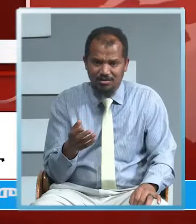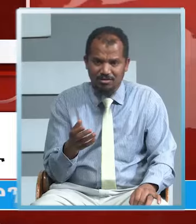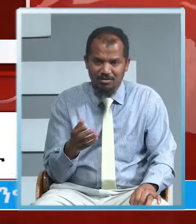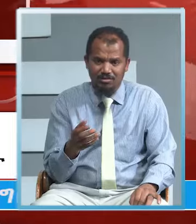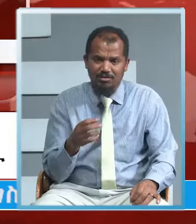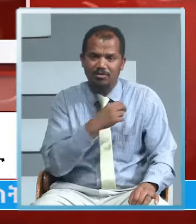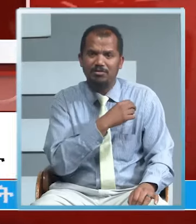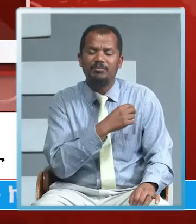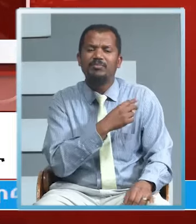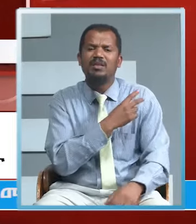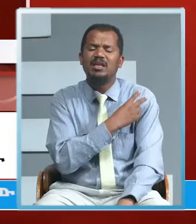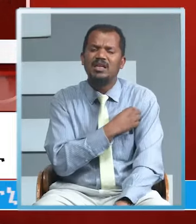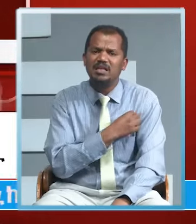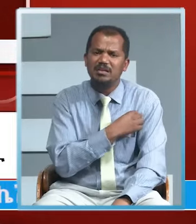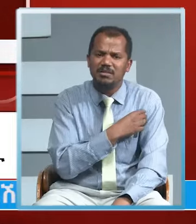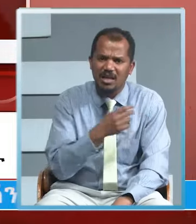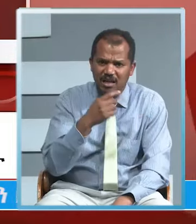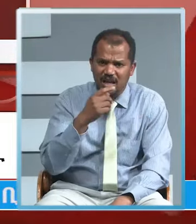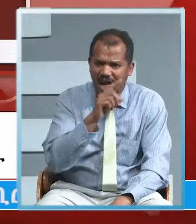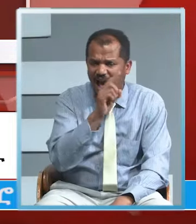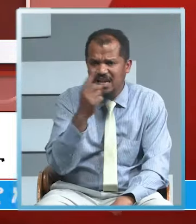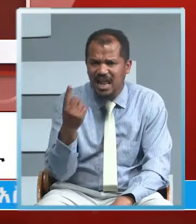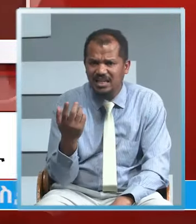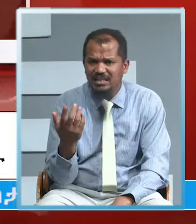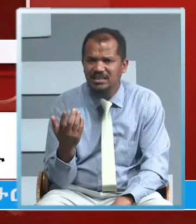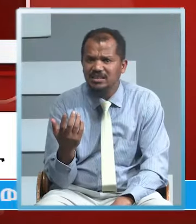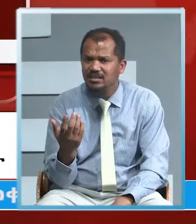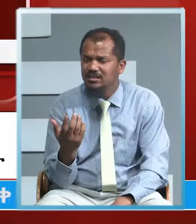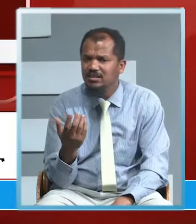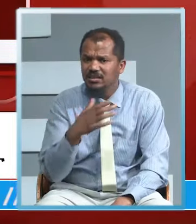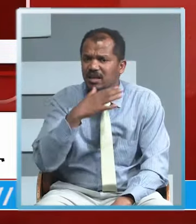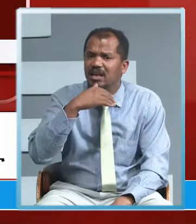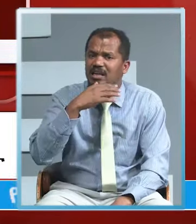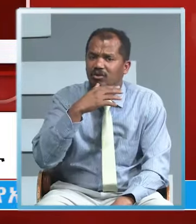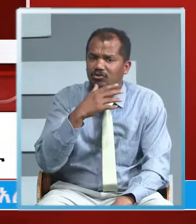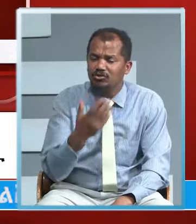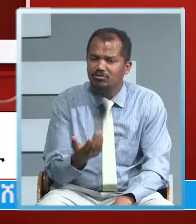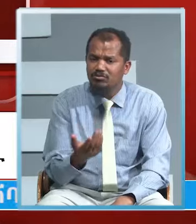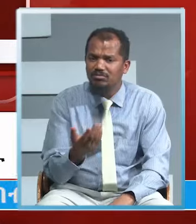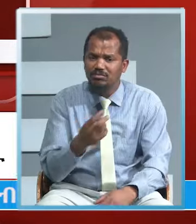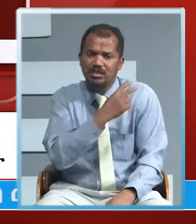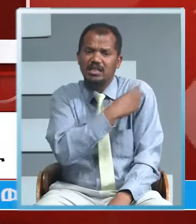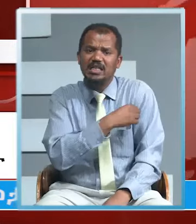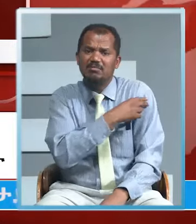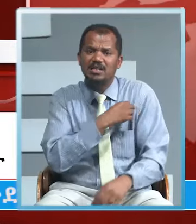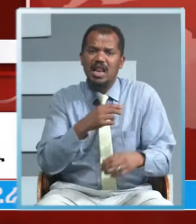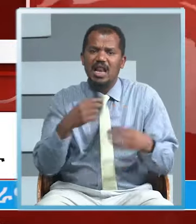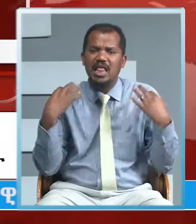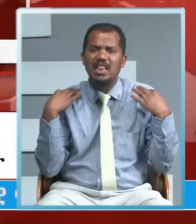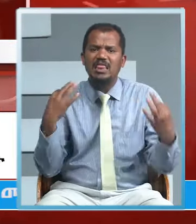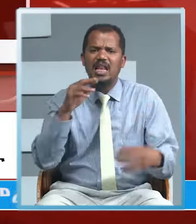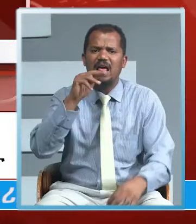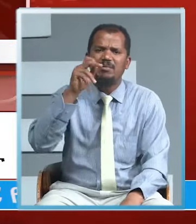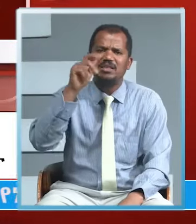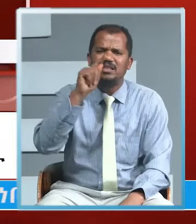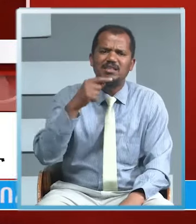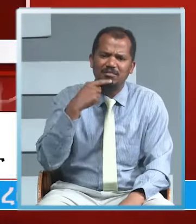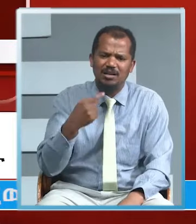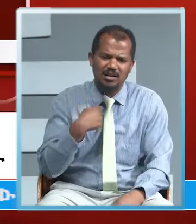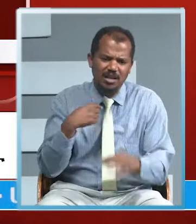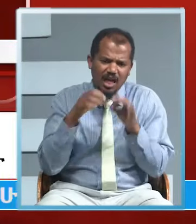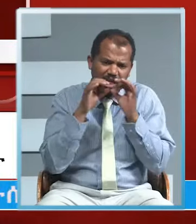ወደ ሕክምና ሕፃኖችም አንዳንድ ደግሞ እናቶችም እንደዚህ ሕክምና ላይ ደግሞ የጤና መድን ይባላል። የጤና መድን ደግሞ እኛ